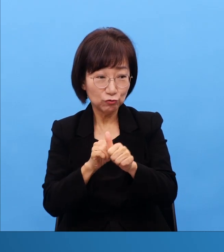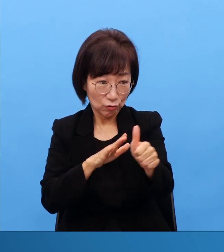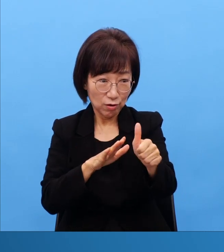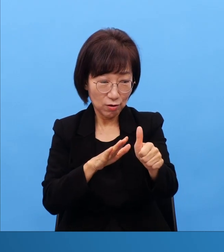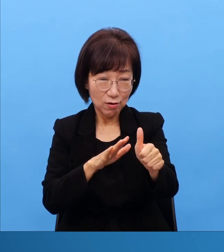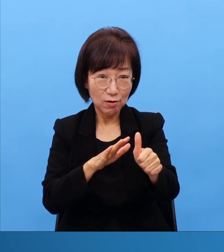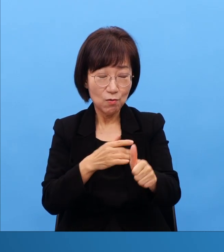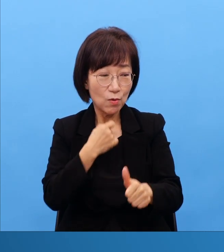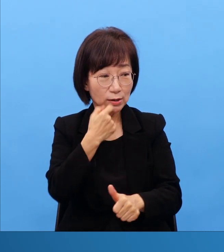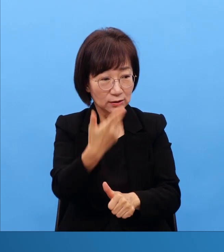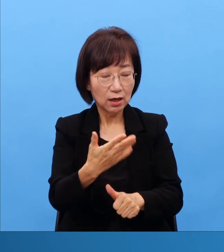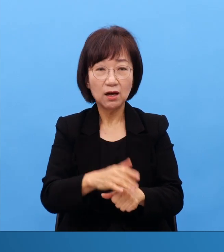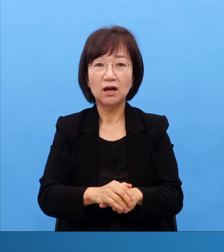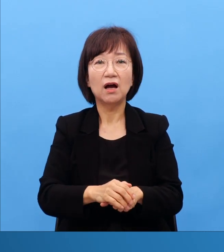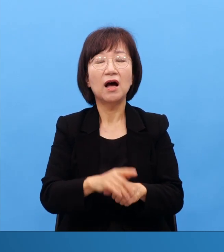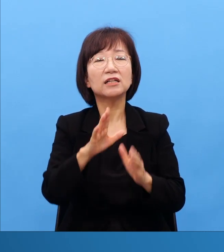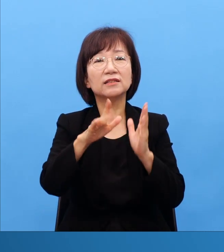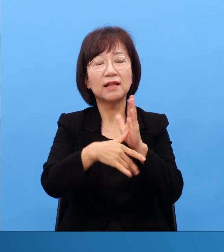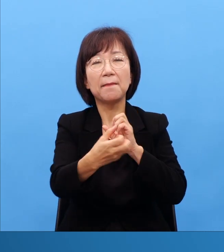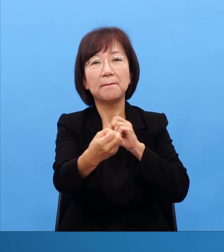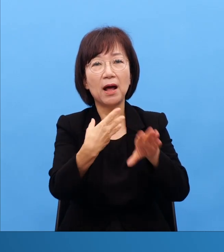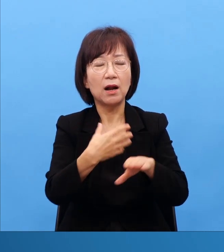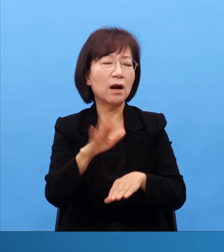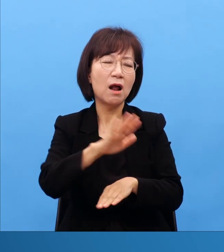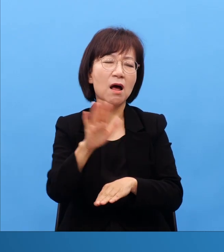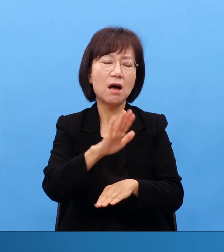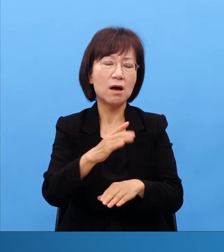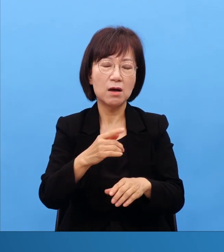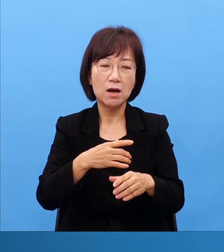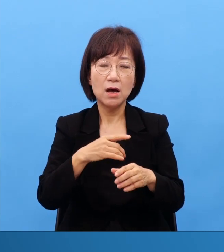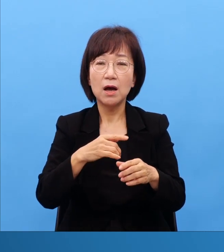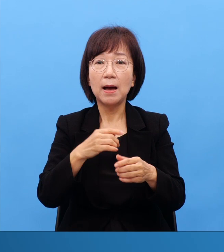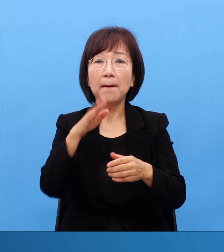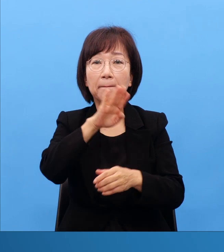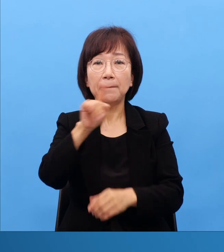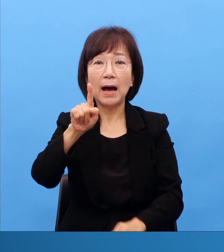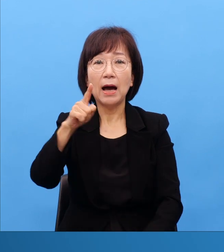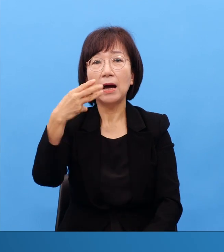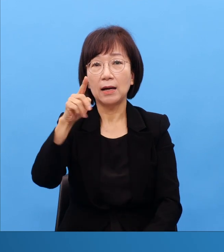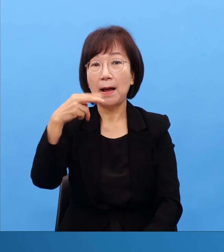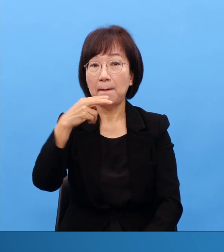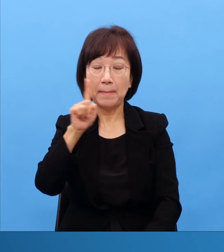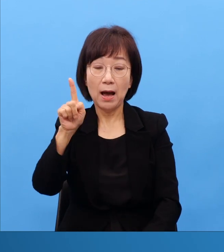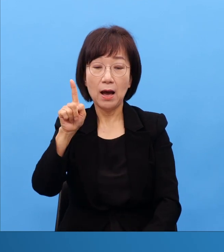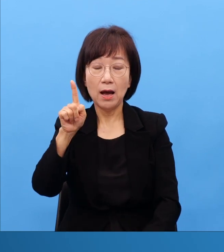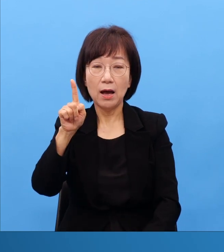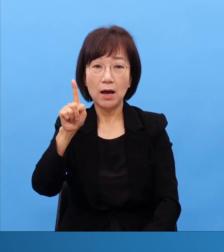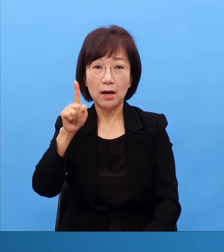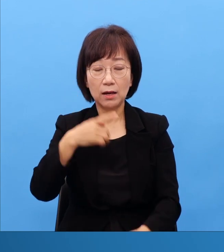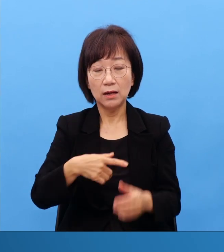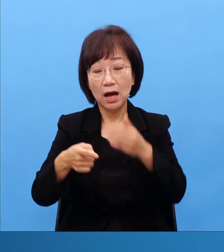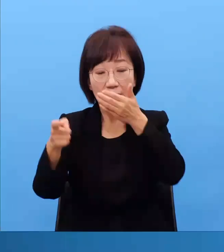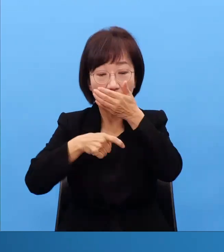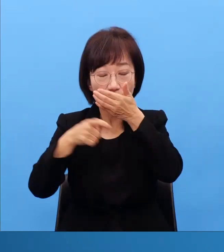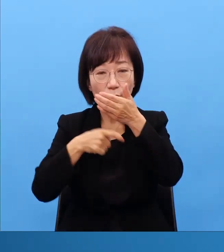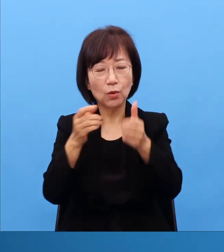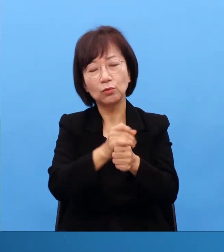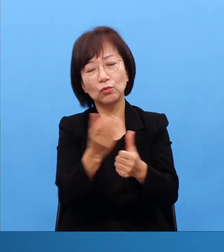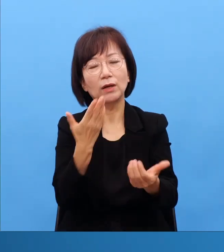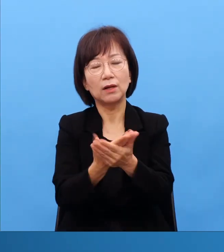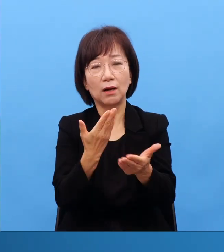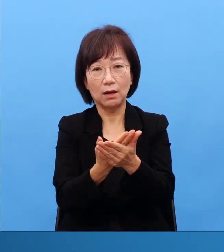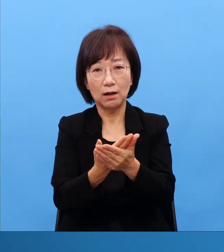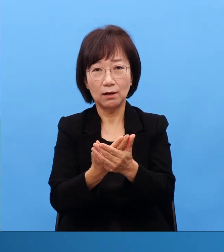소리질러 이르되 이 사람이 아니라 바라바라 하니 바라보는 강도였더라. 아멘. 우리